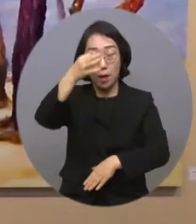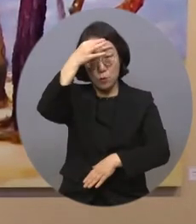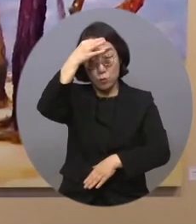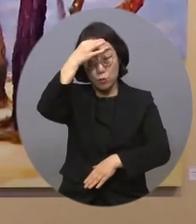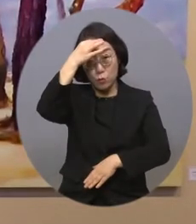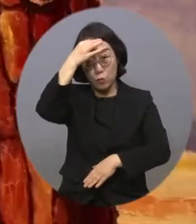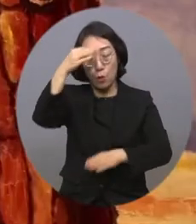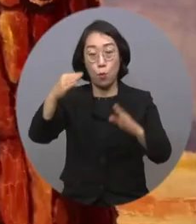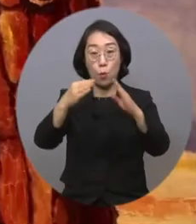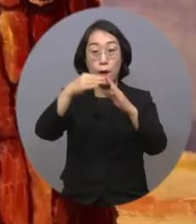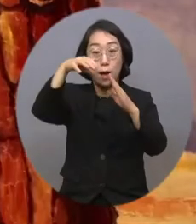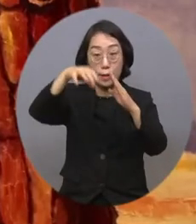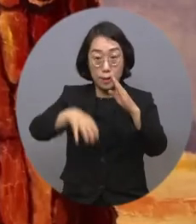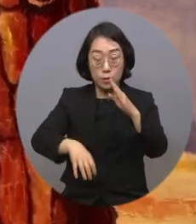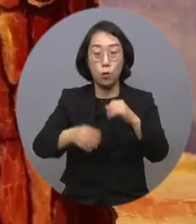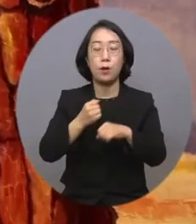있습니다.